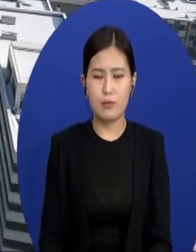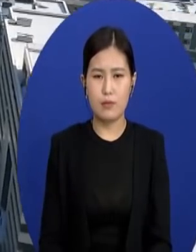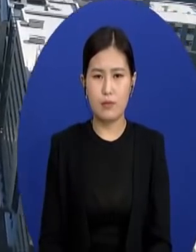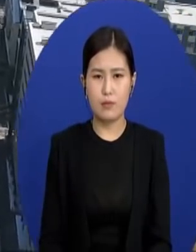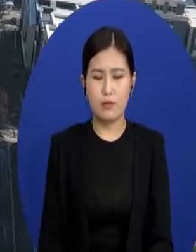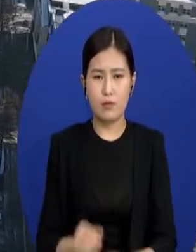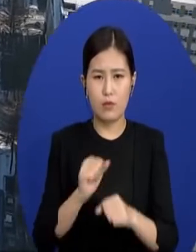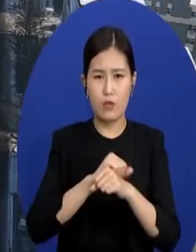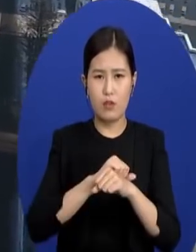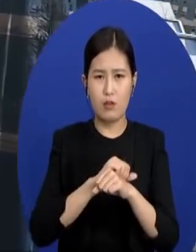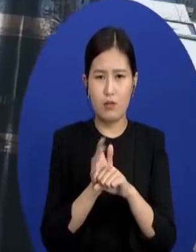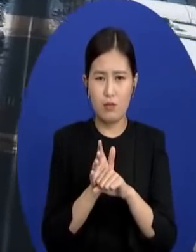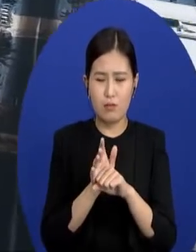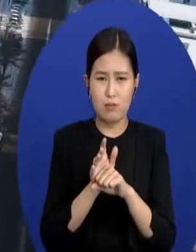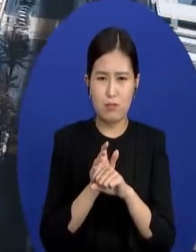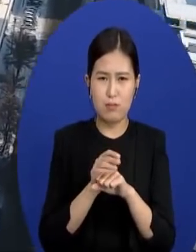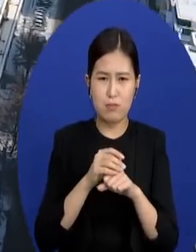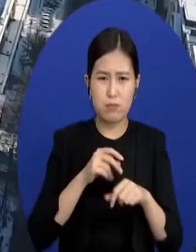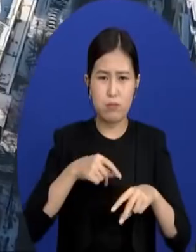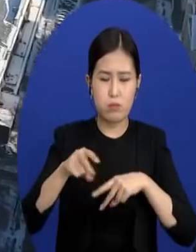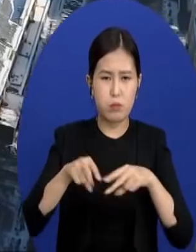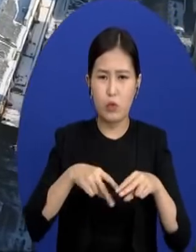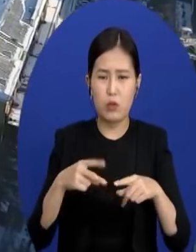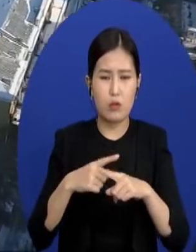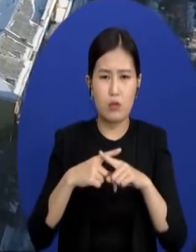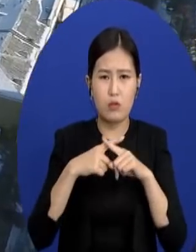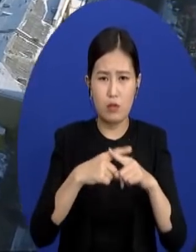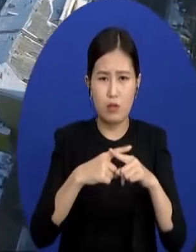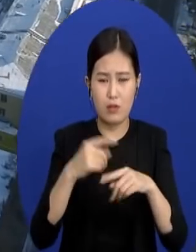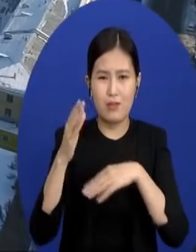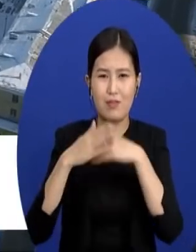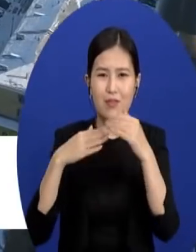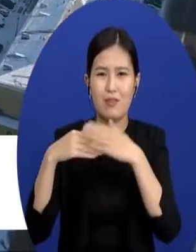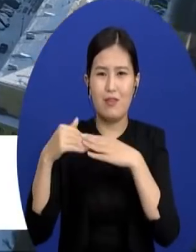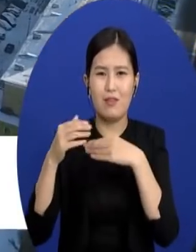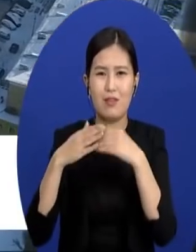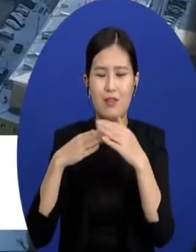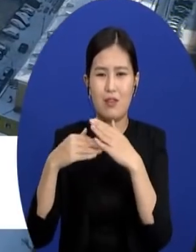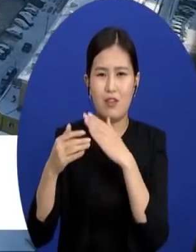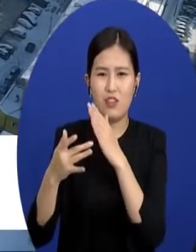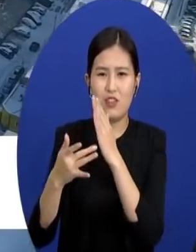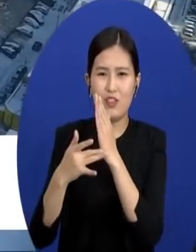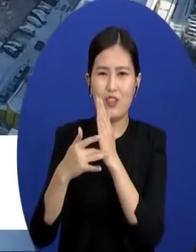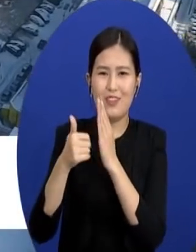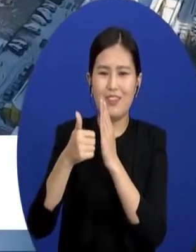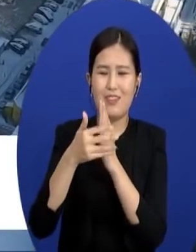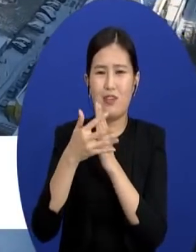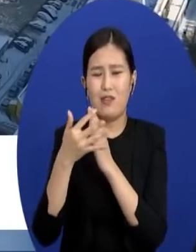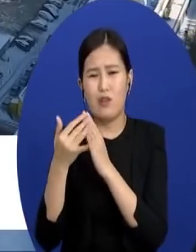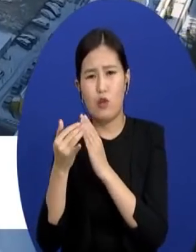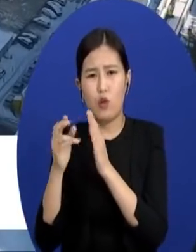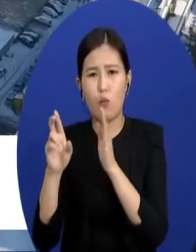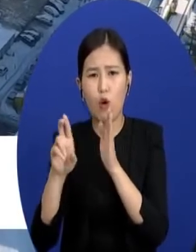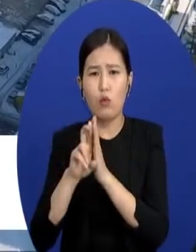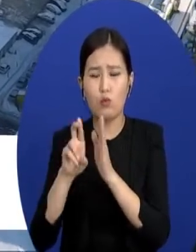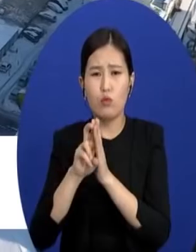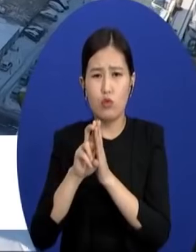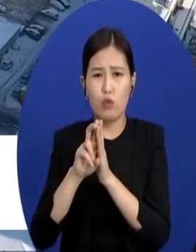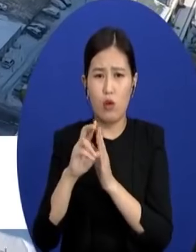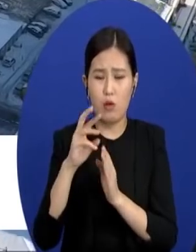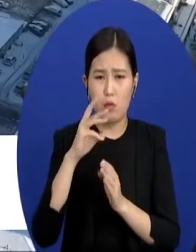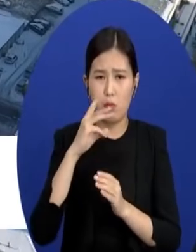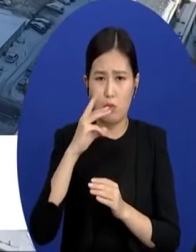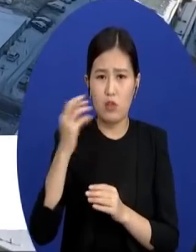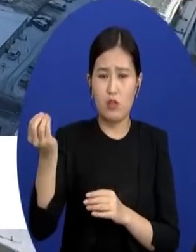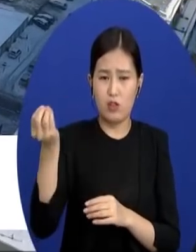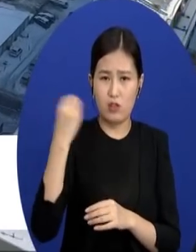Цар тахлын хөл хорионы улмаас баригдаж байсан барилгын технологийн горим алдагдах эрсдэлтэй боллоо хэмээн барилгын салбарын төлөөлөл хэллээ. Харин энэ